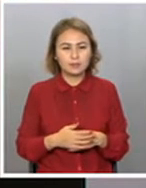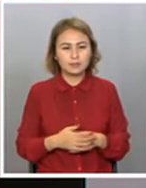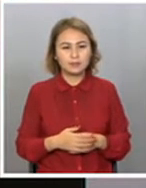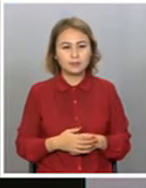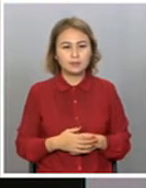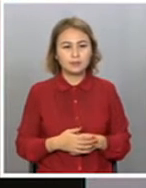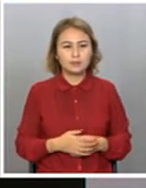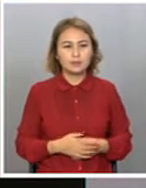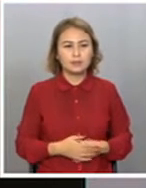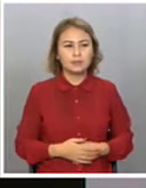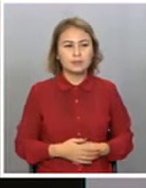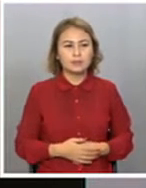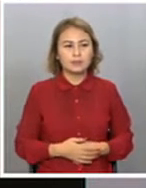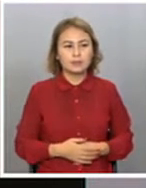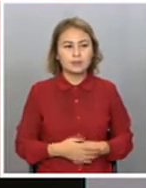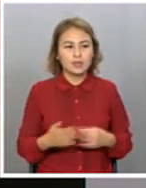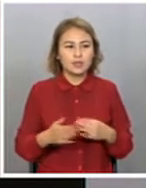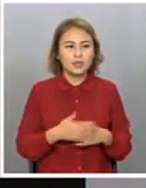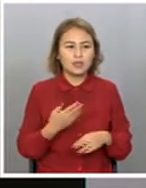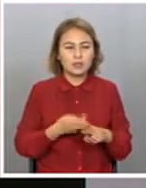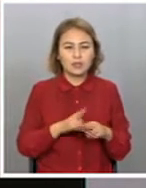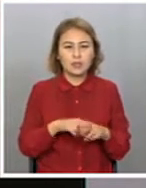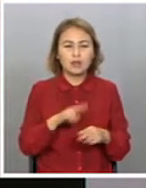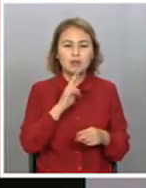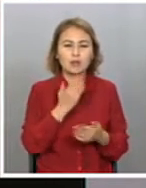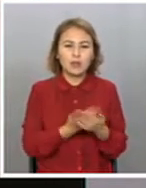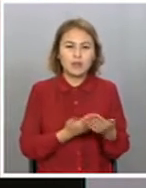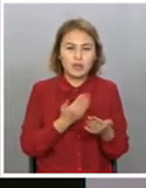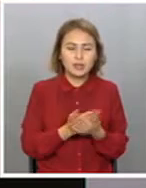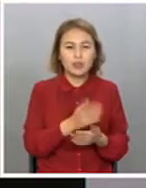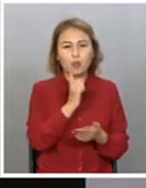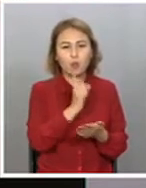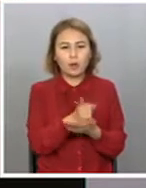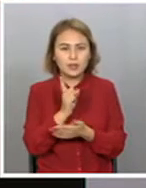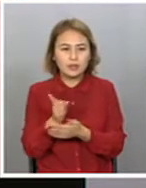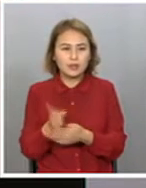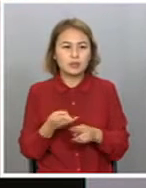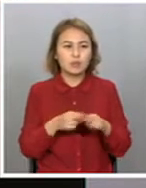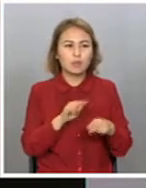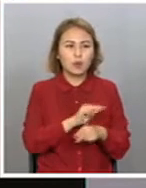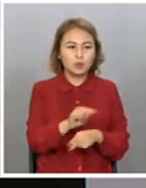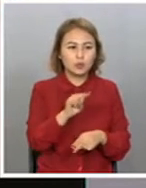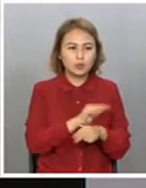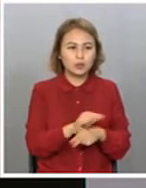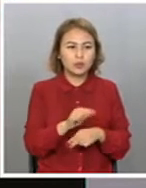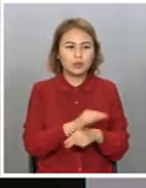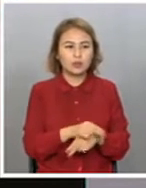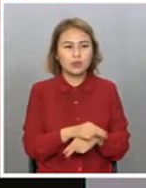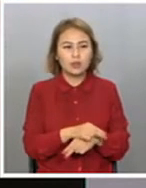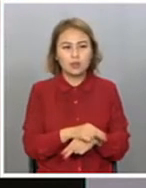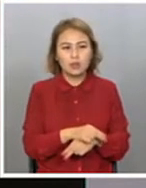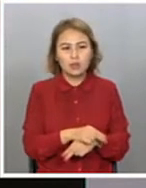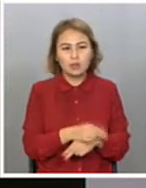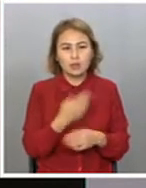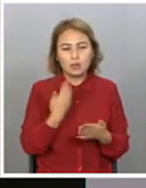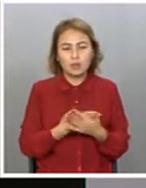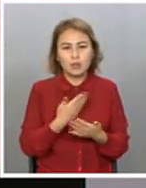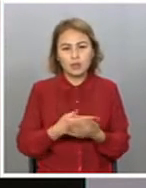значение слова «наказ». Наказ – это наставление, поучение, распоряжение.